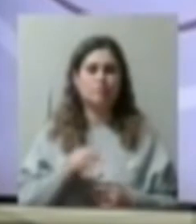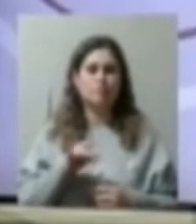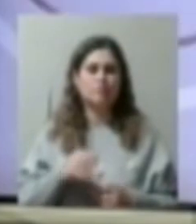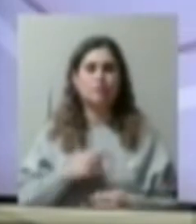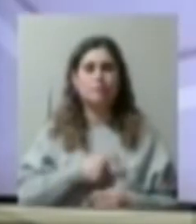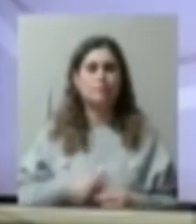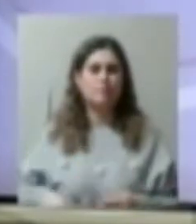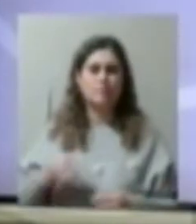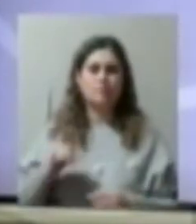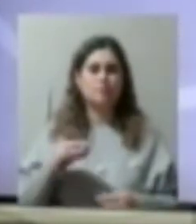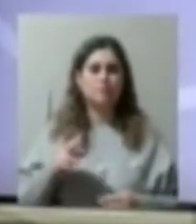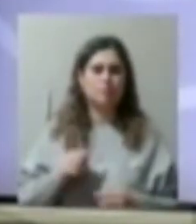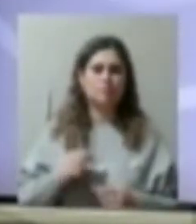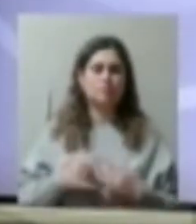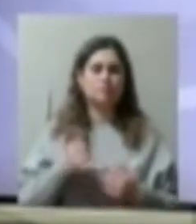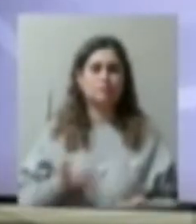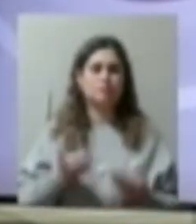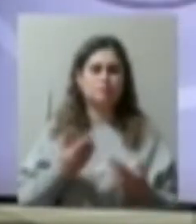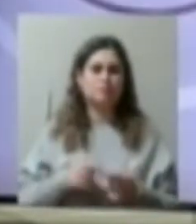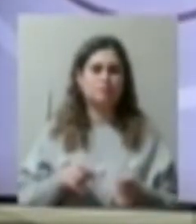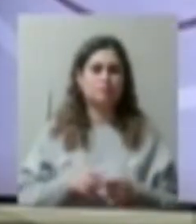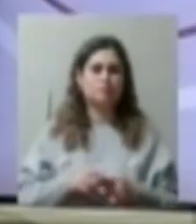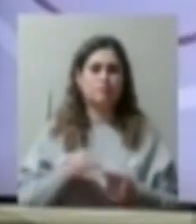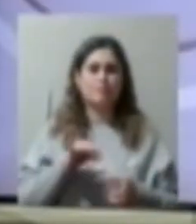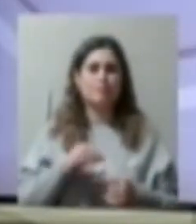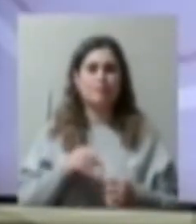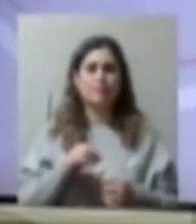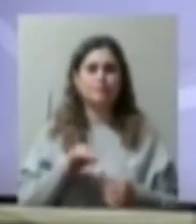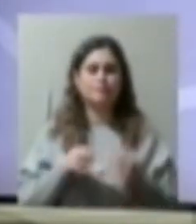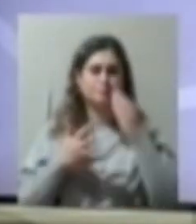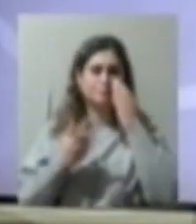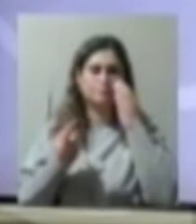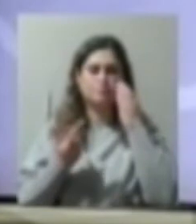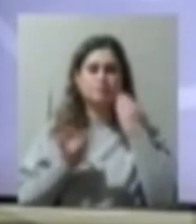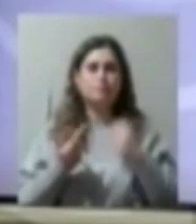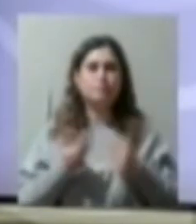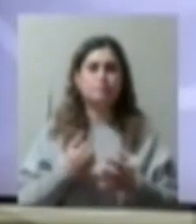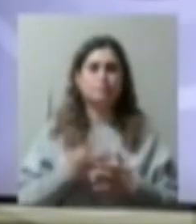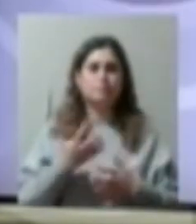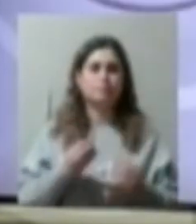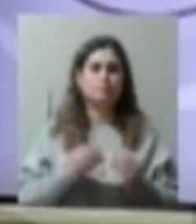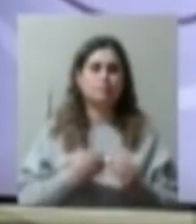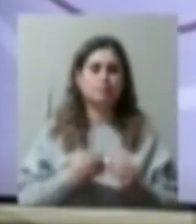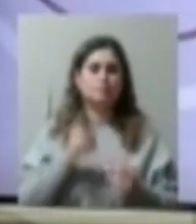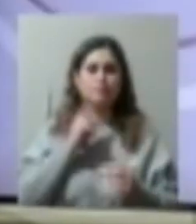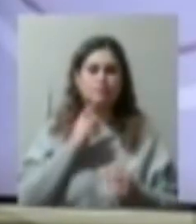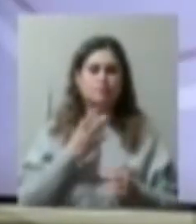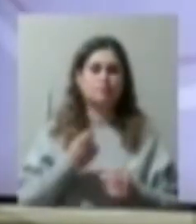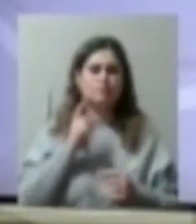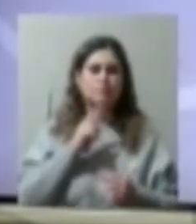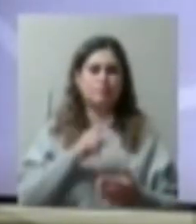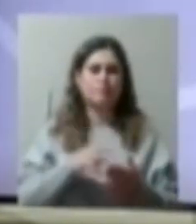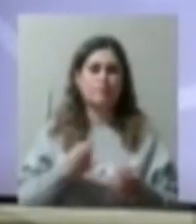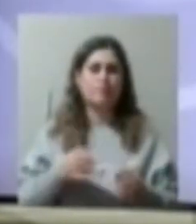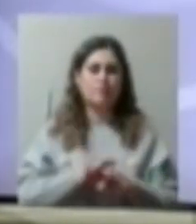безпеки, і підняти так само ремені безпеки також 51 гривня штраф до 510. Ну, це ще питання не закрите,